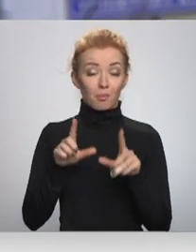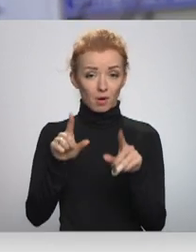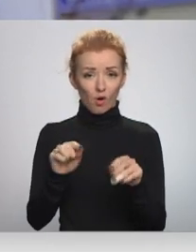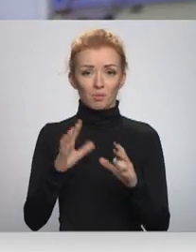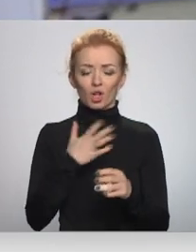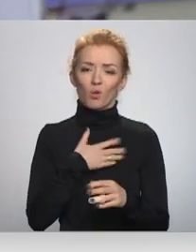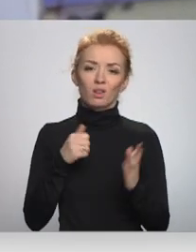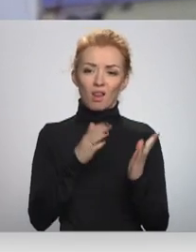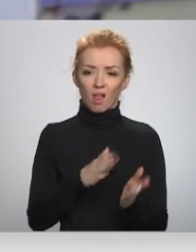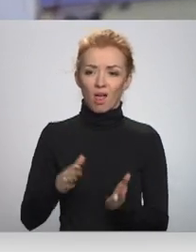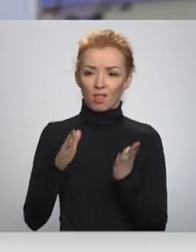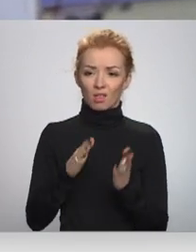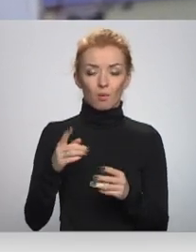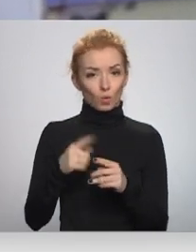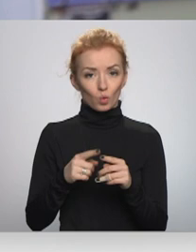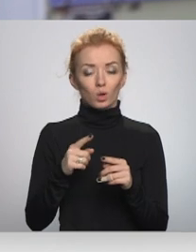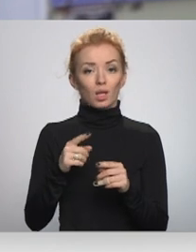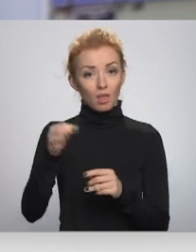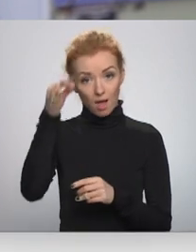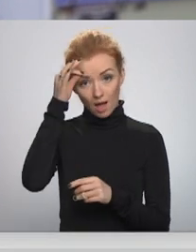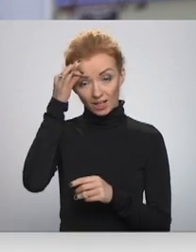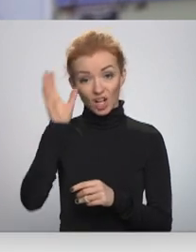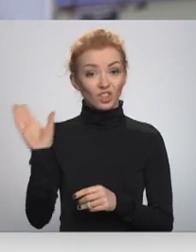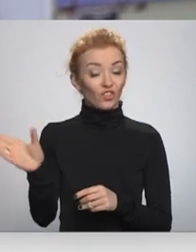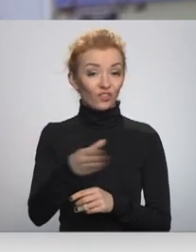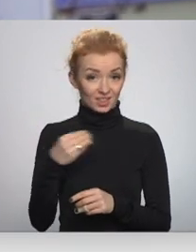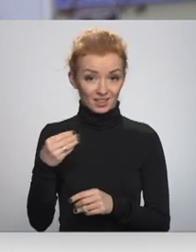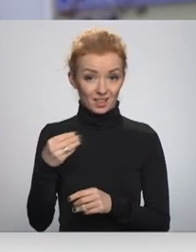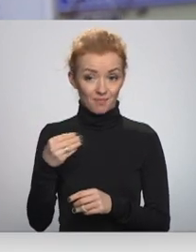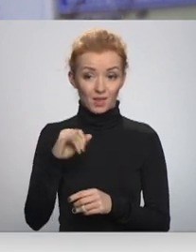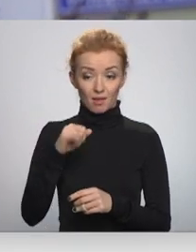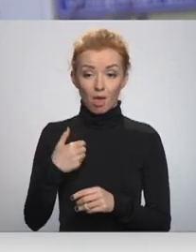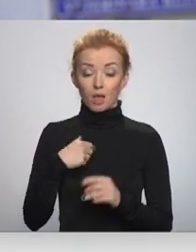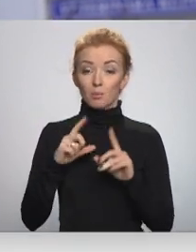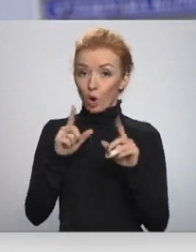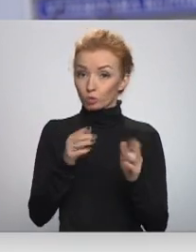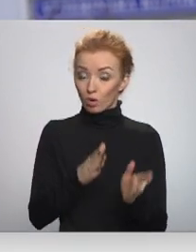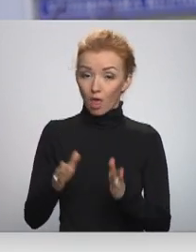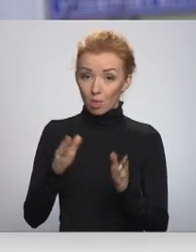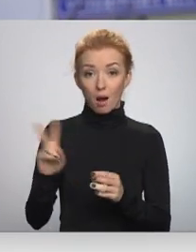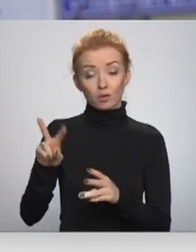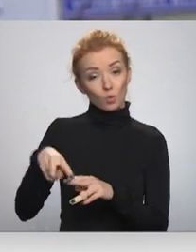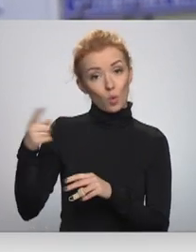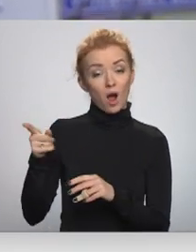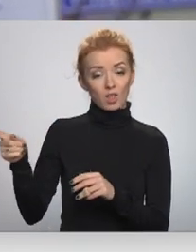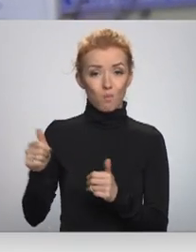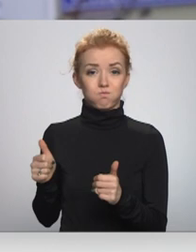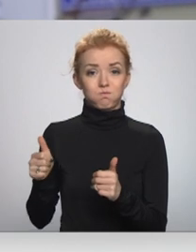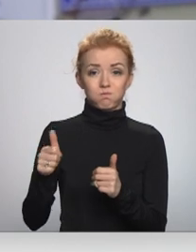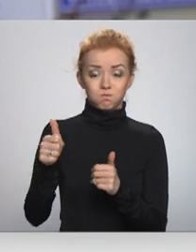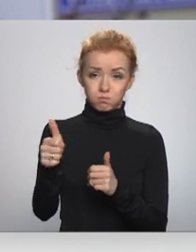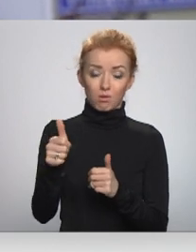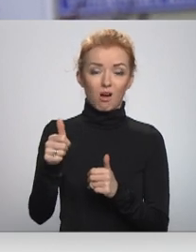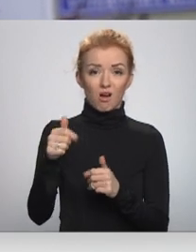lēnām. Un tas ir jāatcerās visiem. Jo, ja es braukšu lēnu, bet kāds nebraukš tā kā vajag un vienkārši